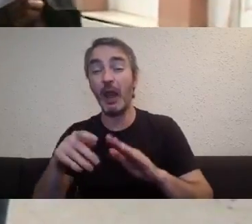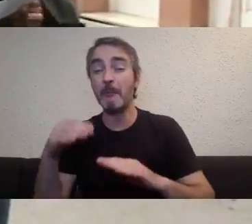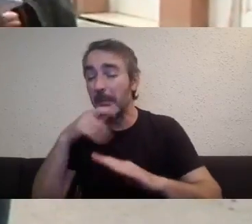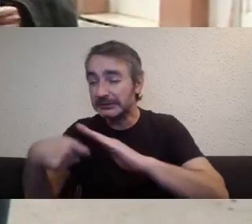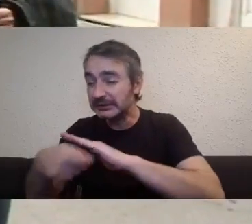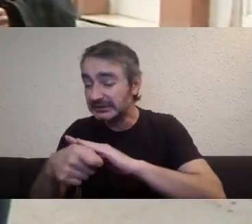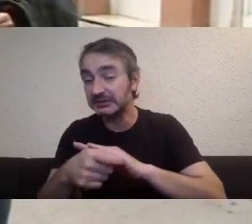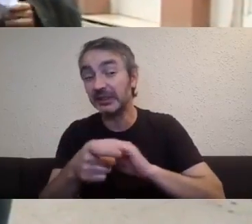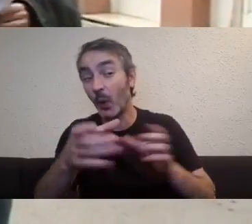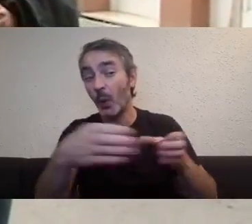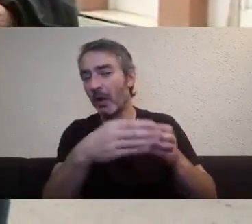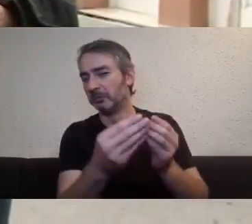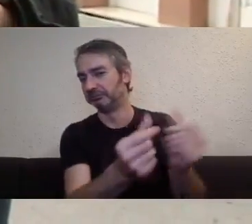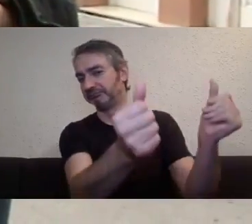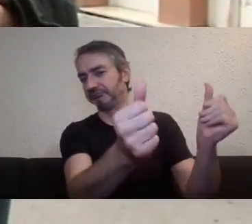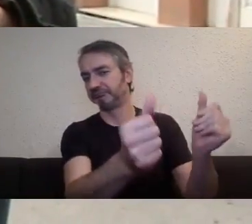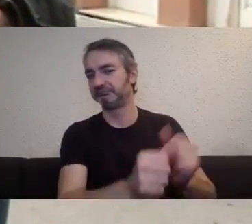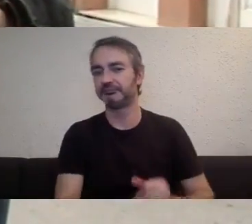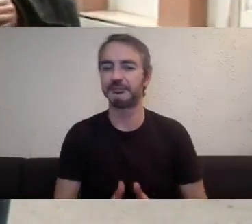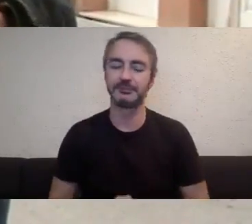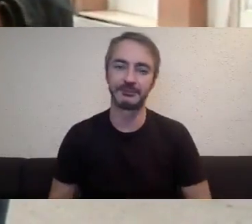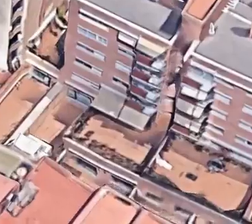van fer una campanyeta de tabletes i van desaparèixer.